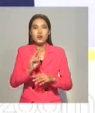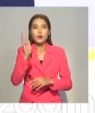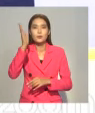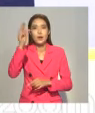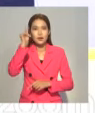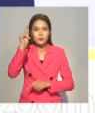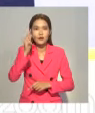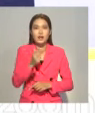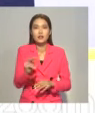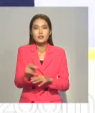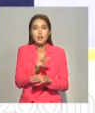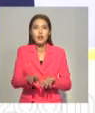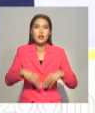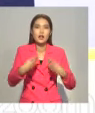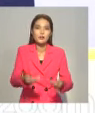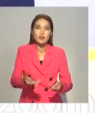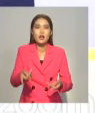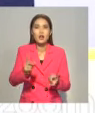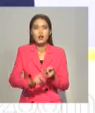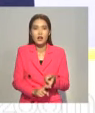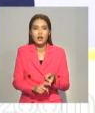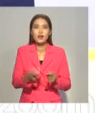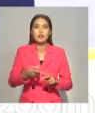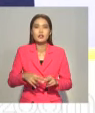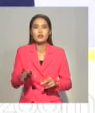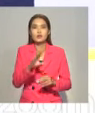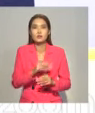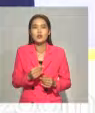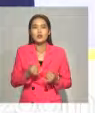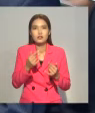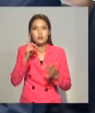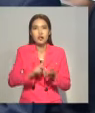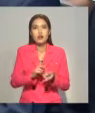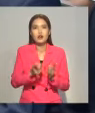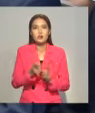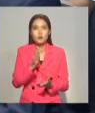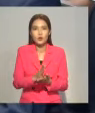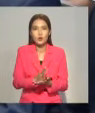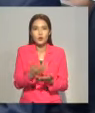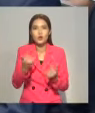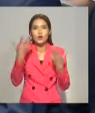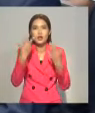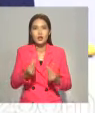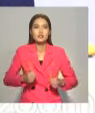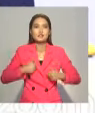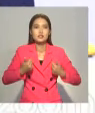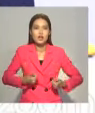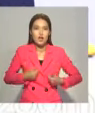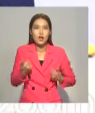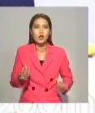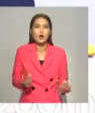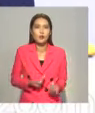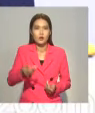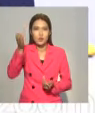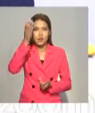білім, тәрбие беру мәселесіне қатысты алқалы жиын өткізу игі дәстүрге айналды. Бүгінгі бас қосуда жас ұрпаққа озық